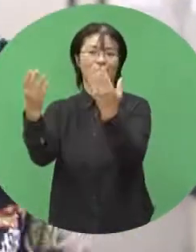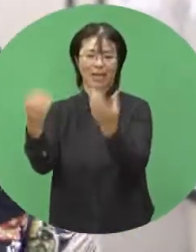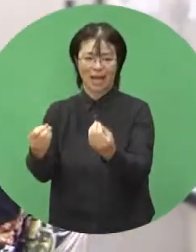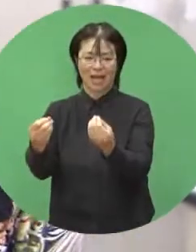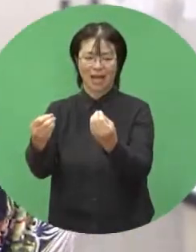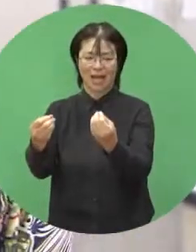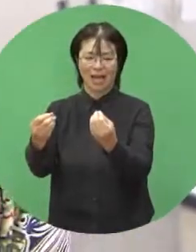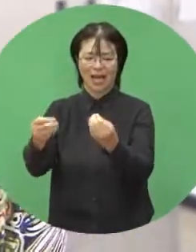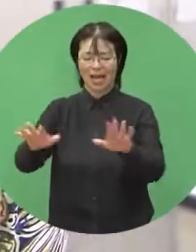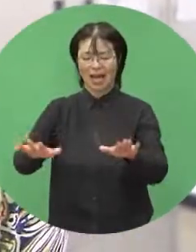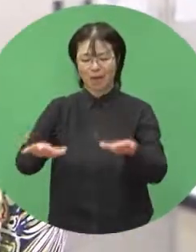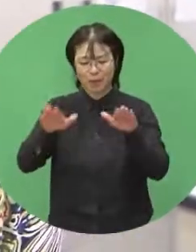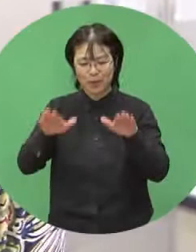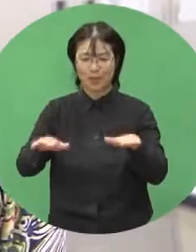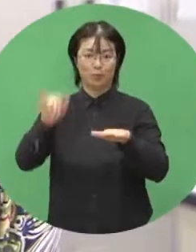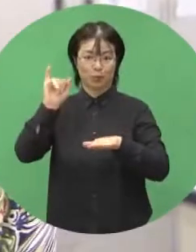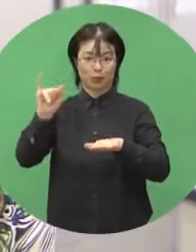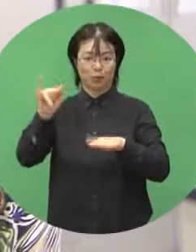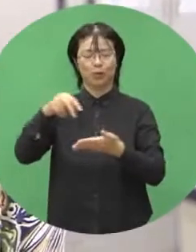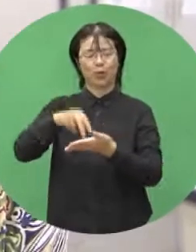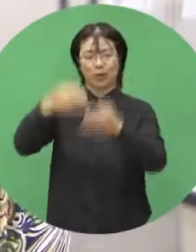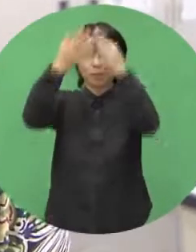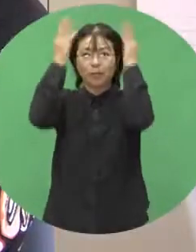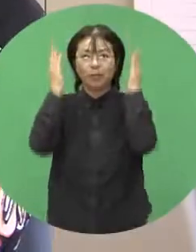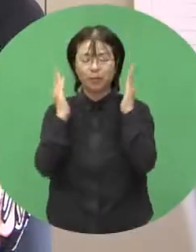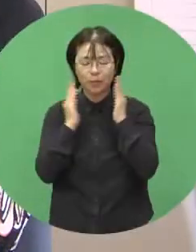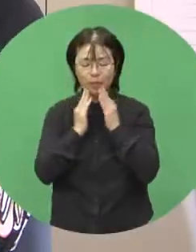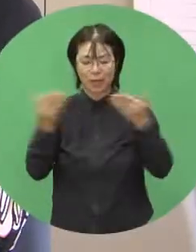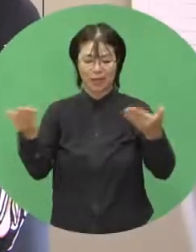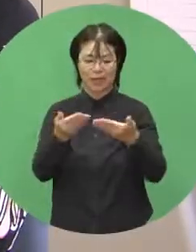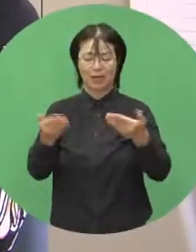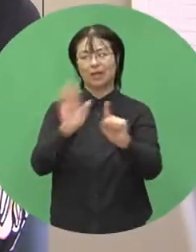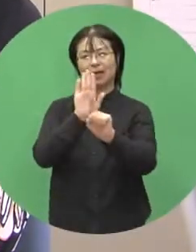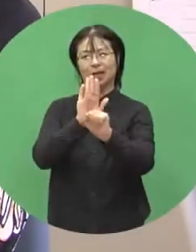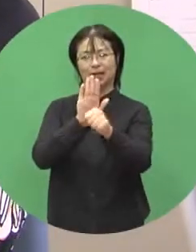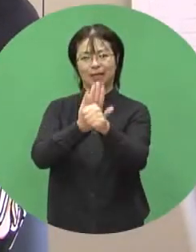就労支援の方も担当させていただいてます。